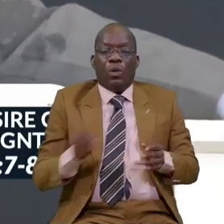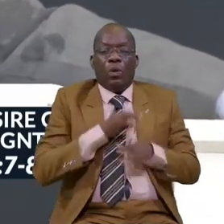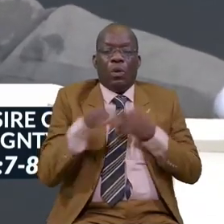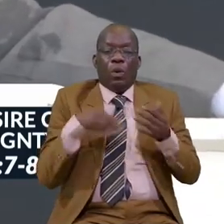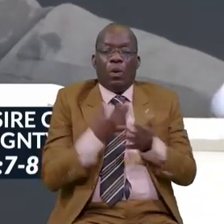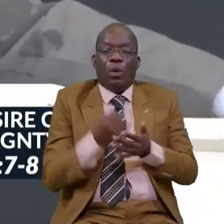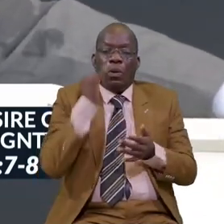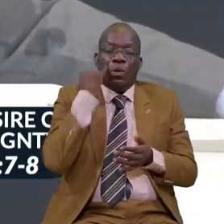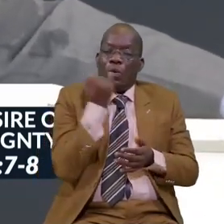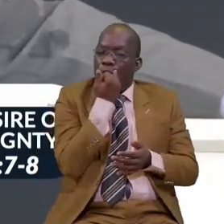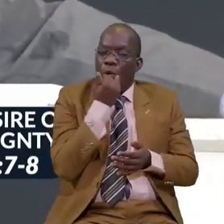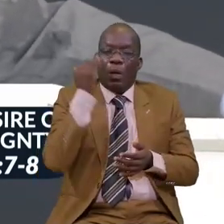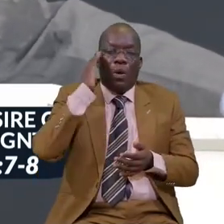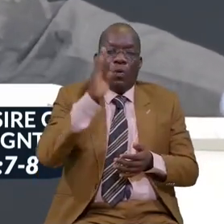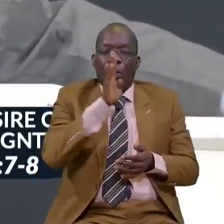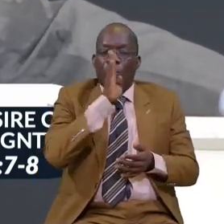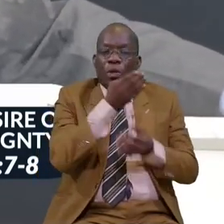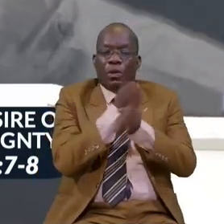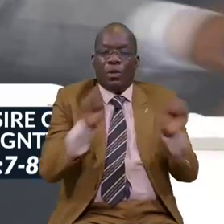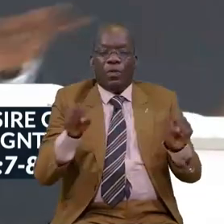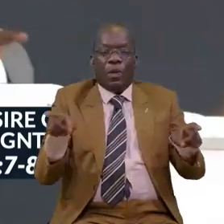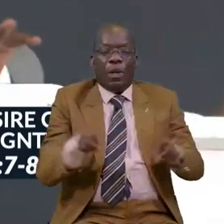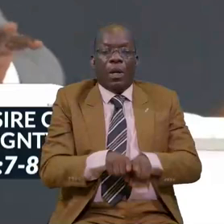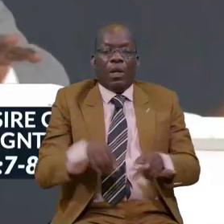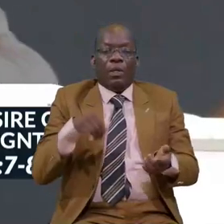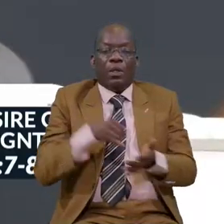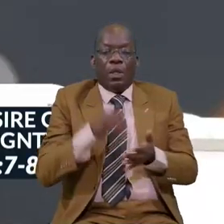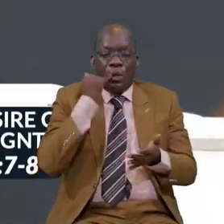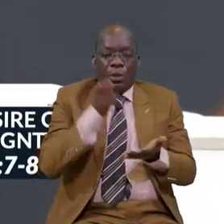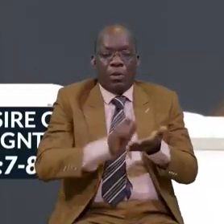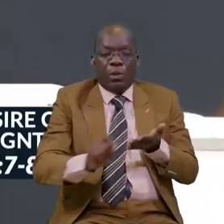verset 26, Romains 11, 26.